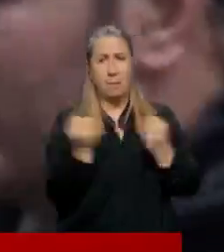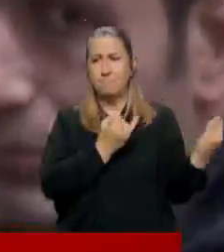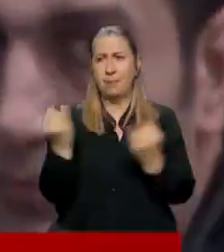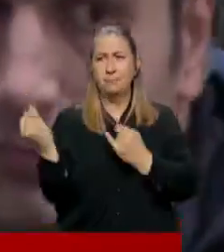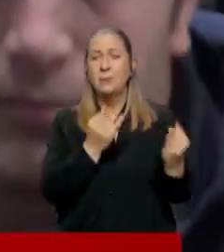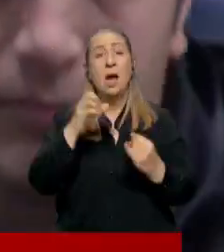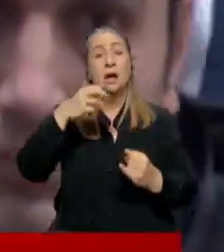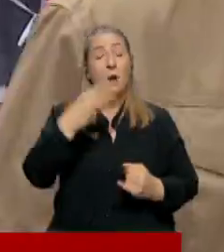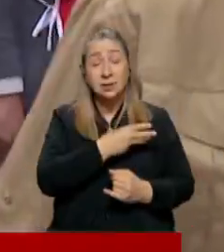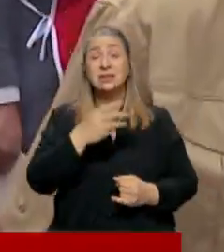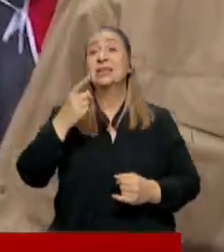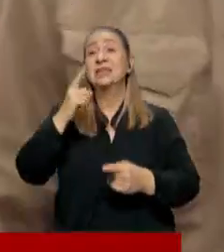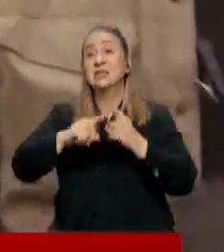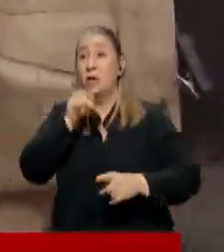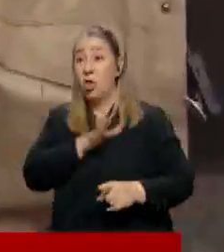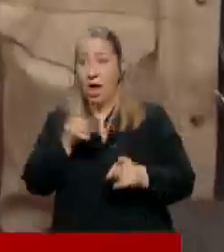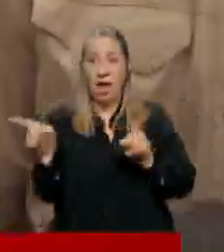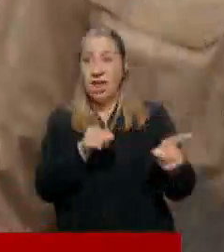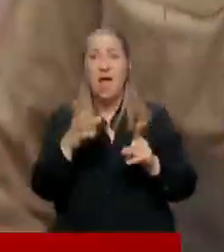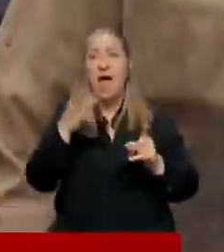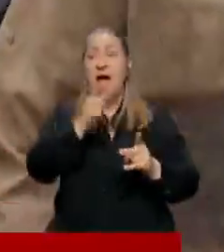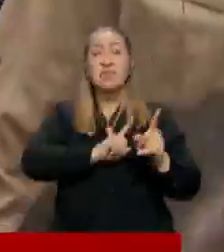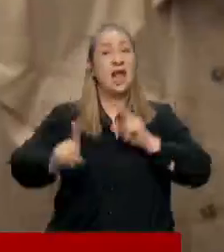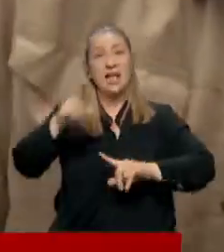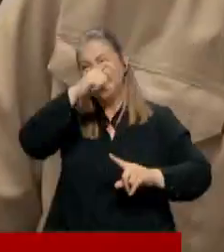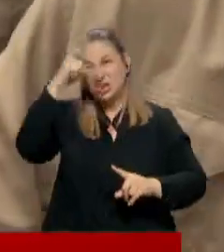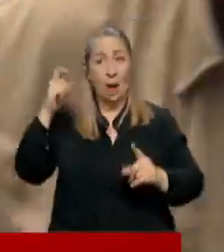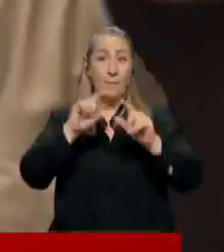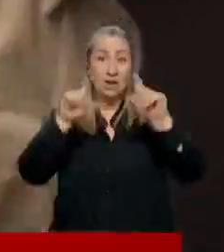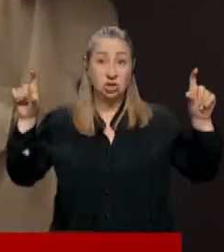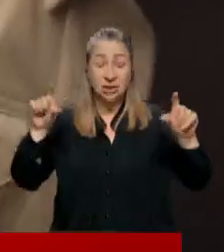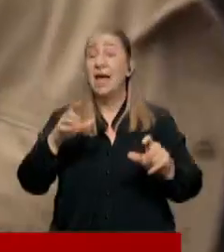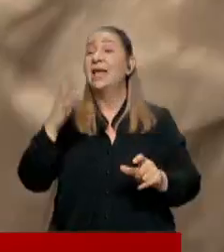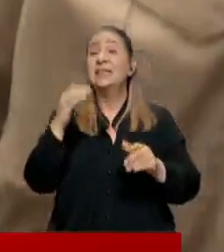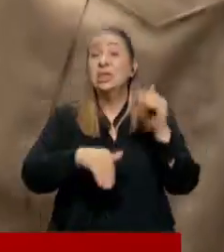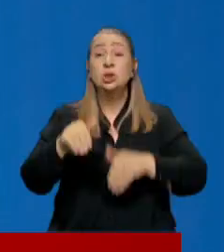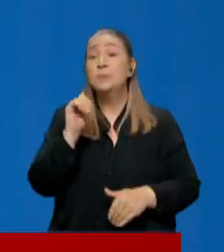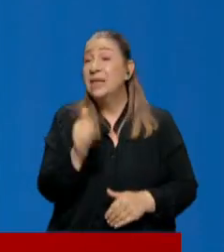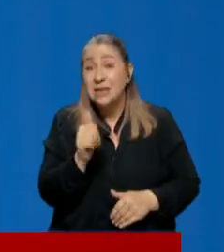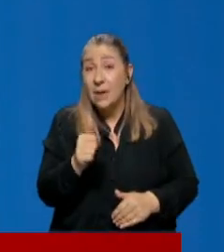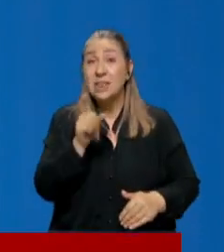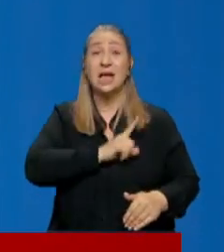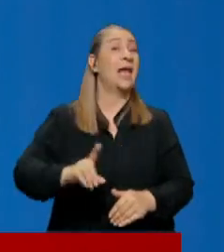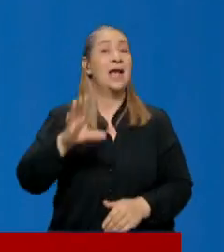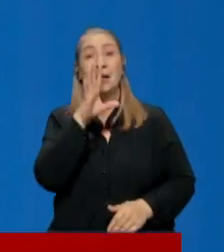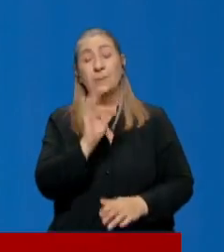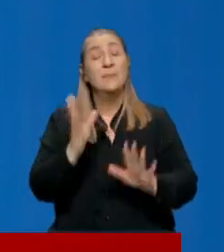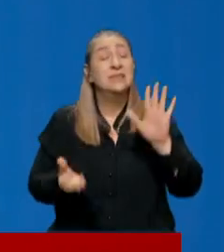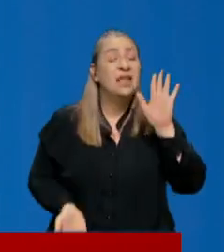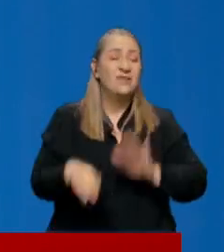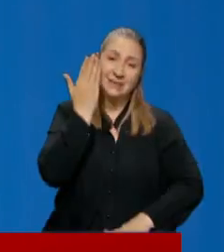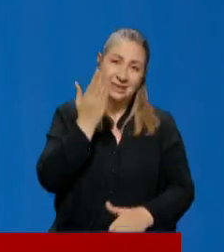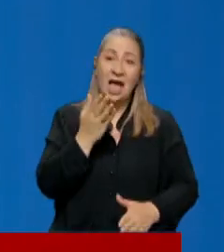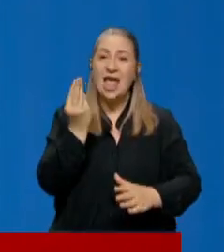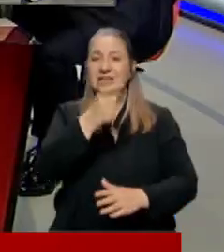restleşmelerle Erdoğan Kılıçdaroğlu hattında adaylık en sıcak başlık. Seçim ne zaman, adaylar kim olacak? Hepsi ve daha